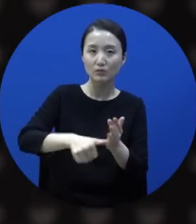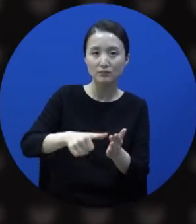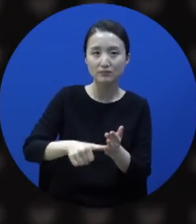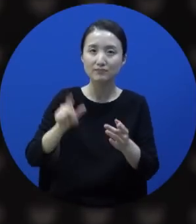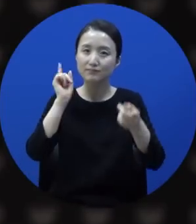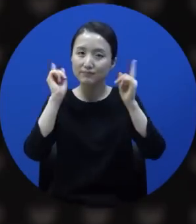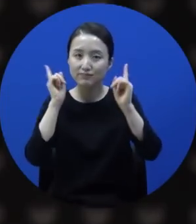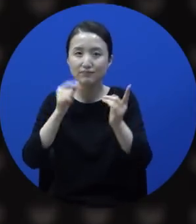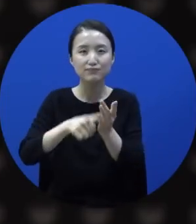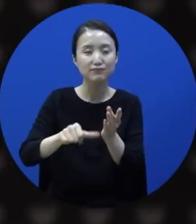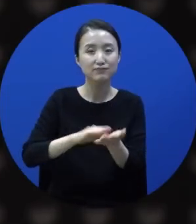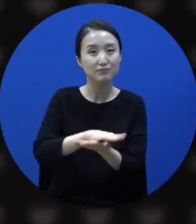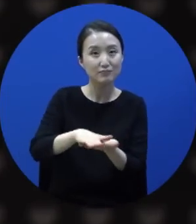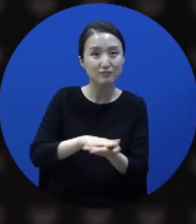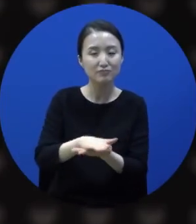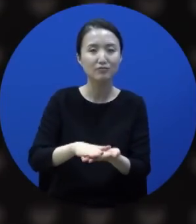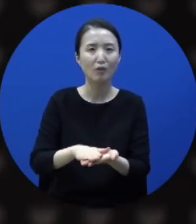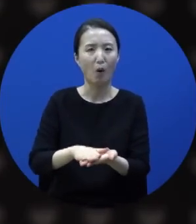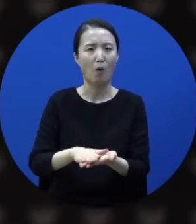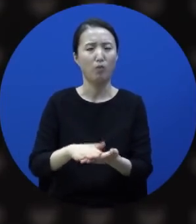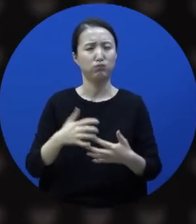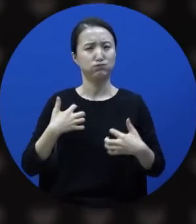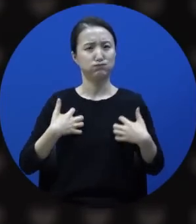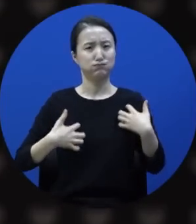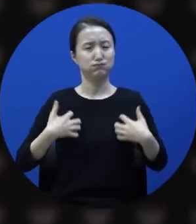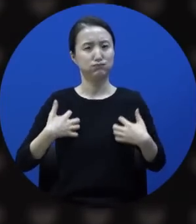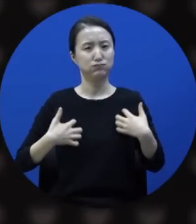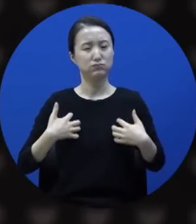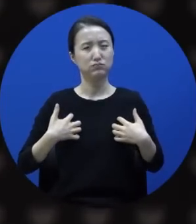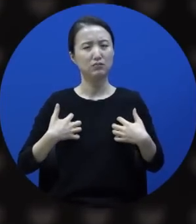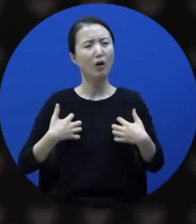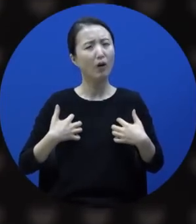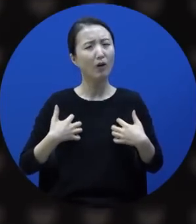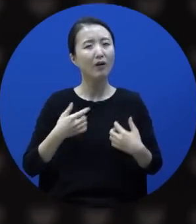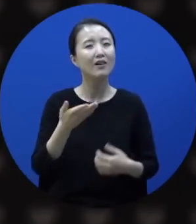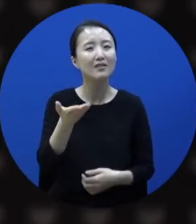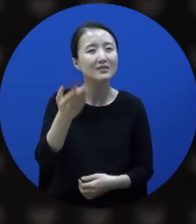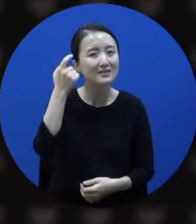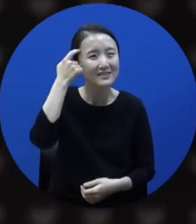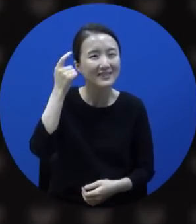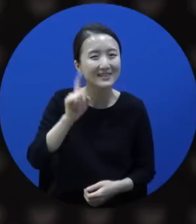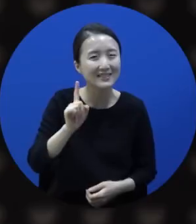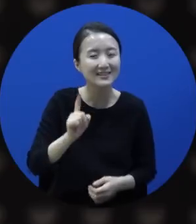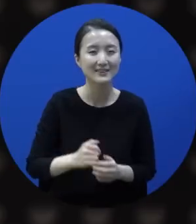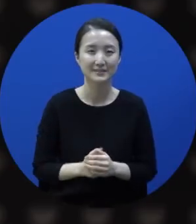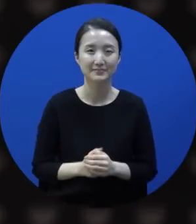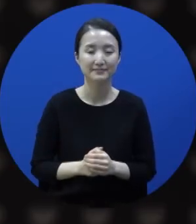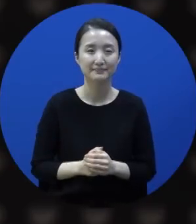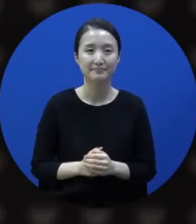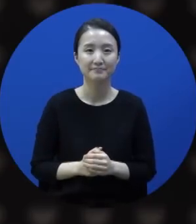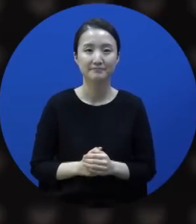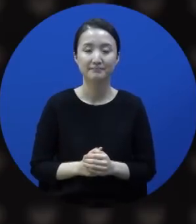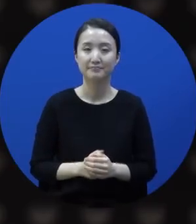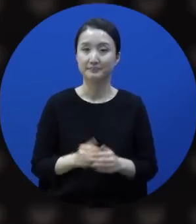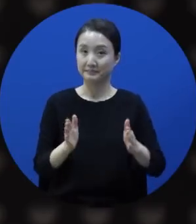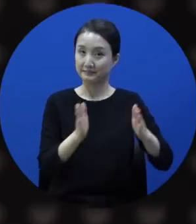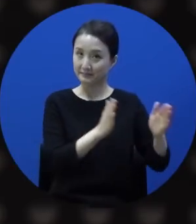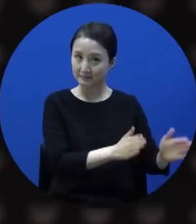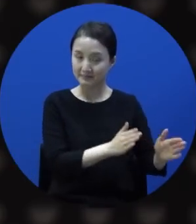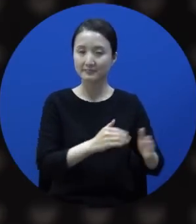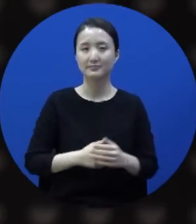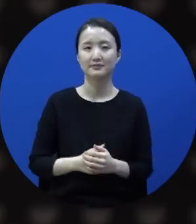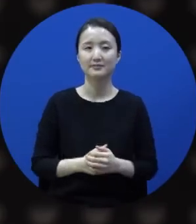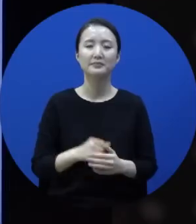30살에, 그죠? 지금 그런 반응이 나왔습니다. 또 이제 한 남자친구가 있어요. 이번 아들이에요. 아들이 있는데 이